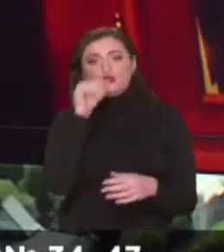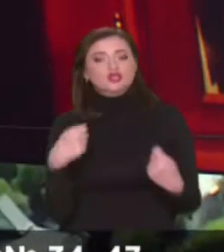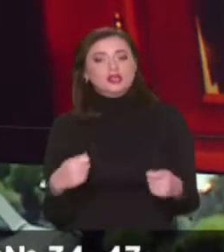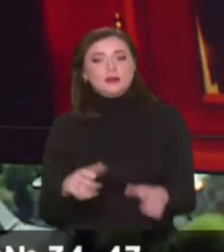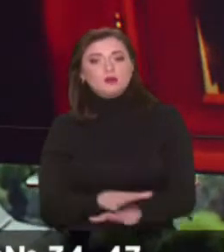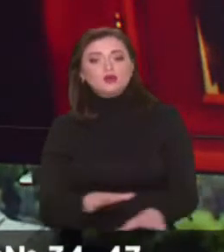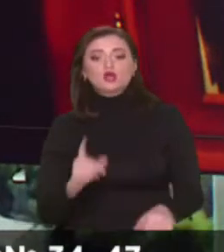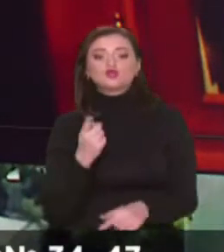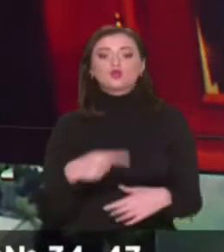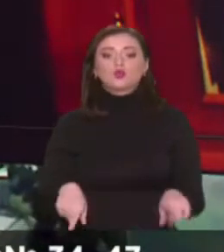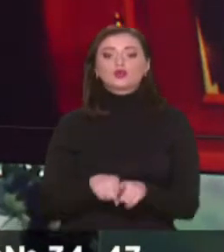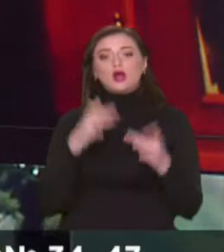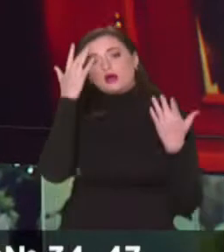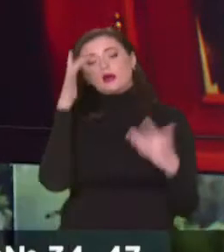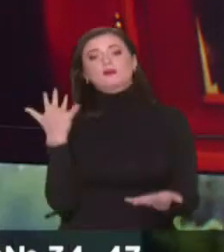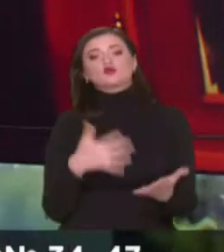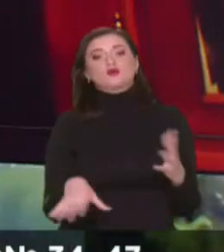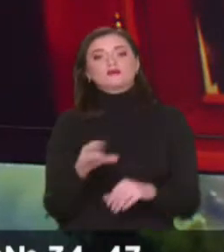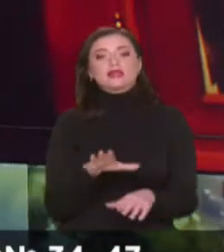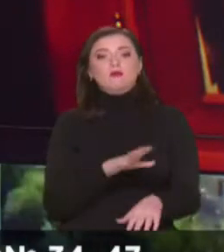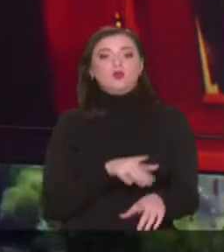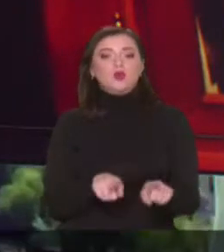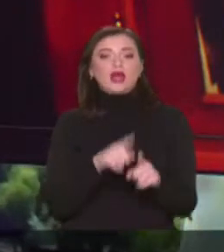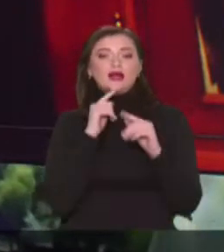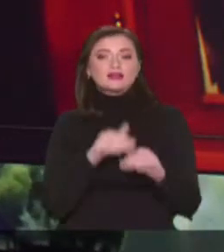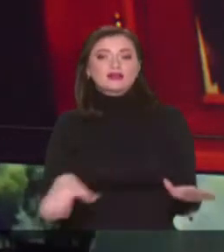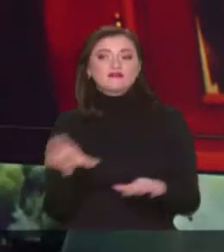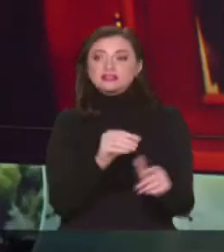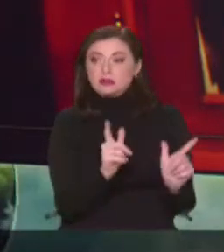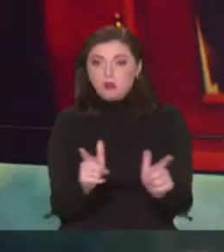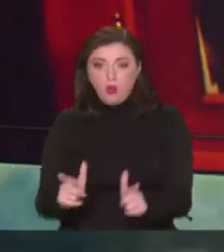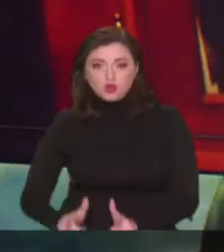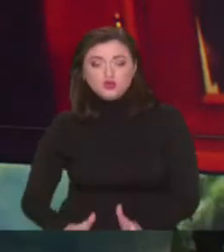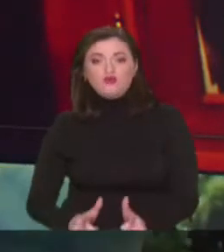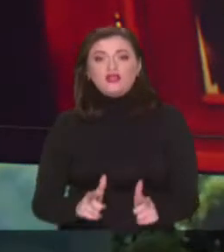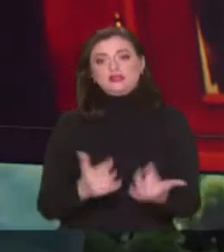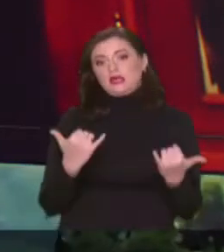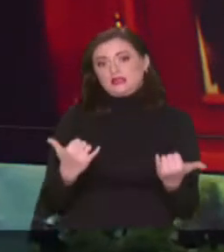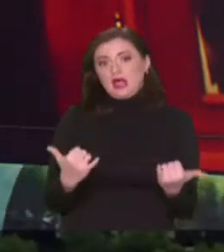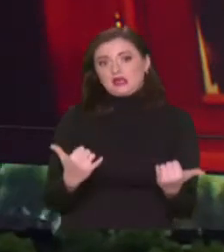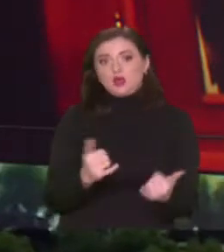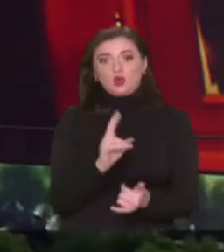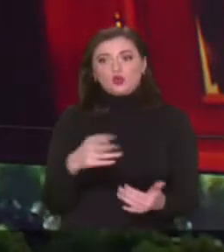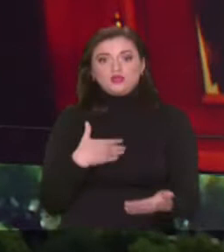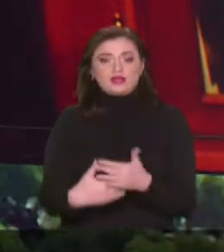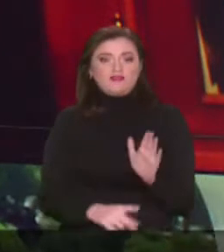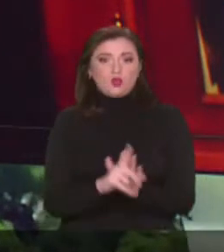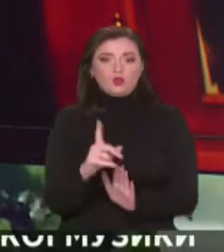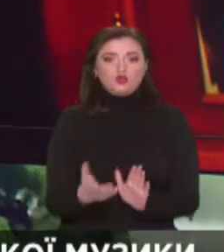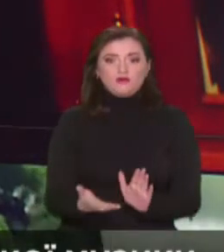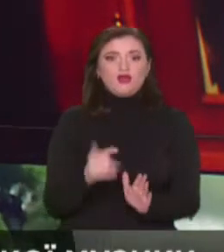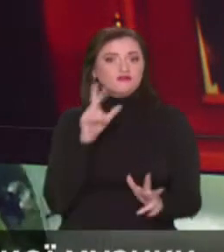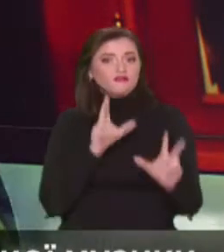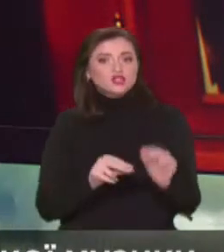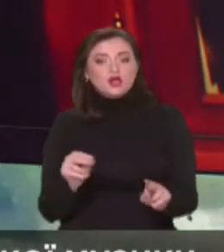продається. Чому так раптом, якщо все було так тихо, всі з усім погоджувалися, зараз хтось активно почав, ви вважаєте,